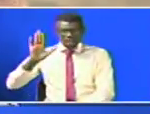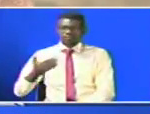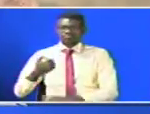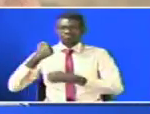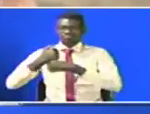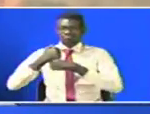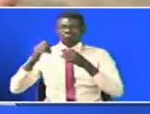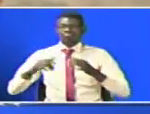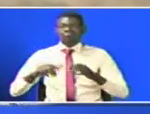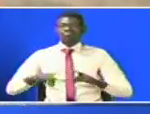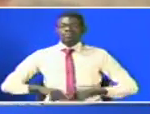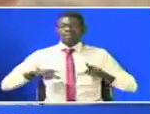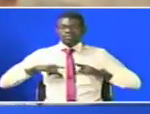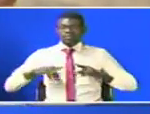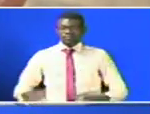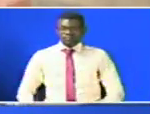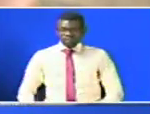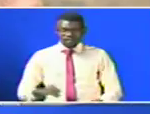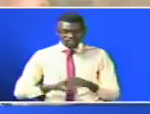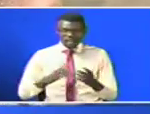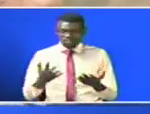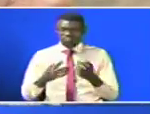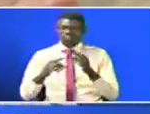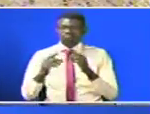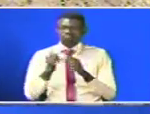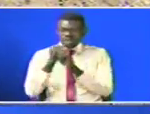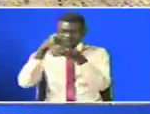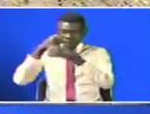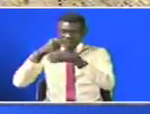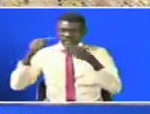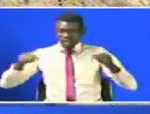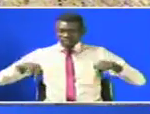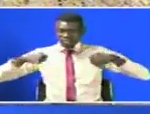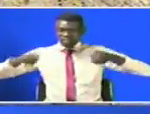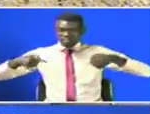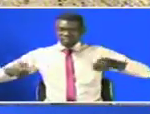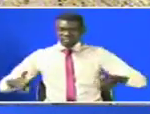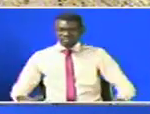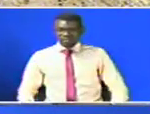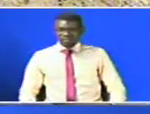ile tayari tulikuwa tunatengeneza hizi mzito ilikuwa ni tayari ya uzi.